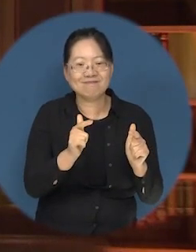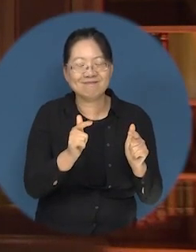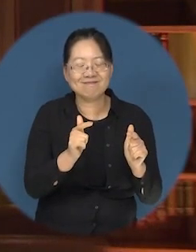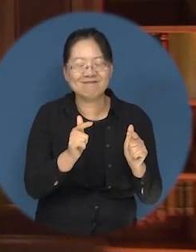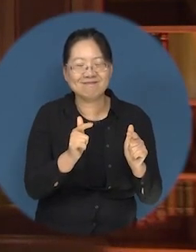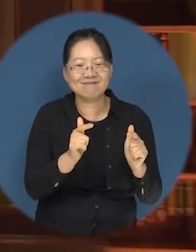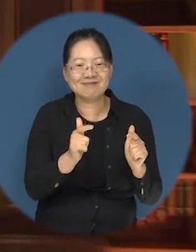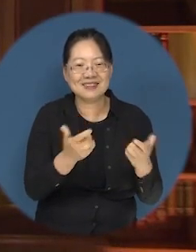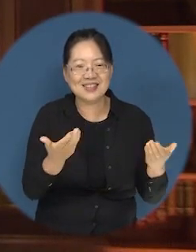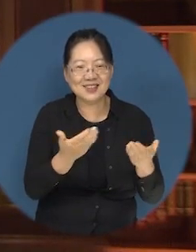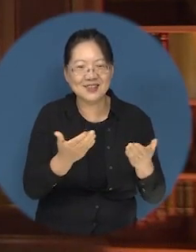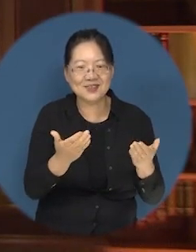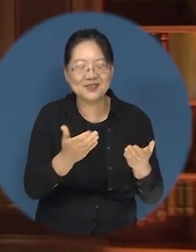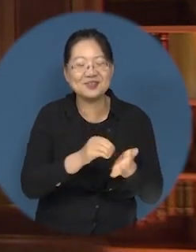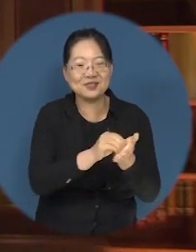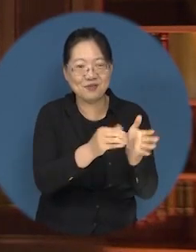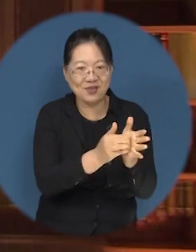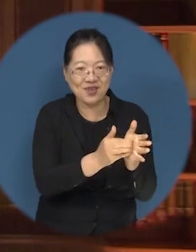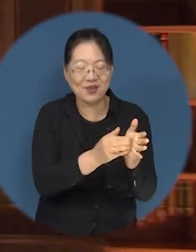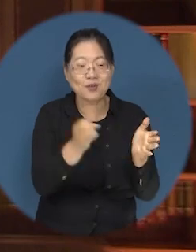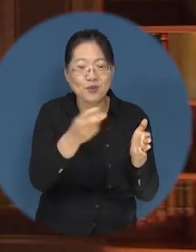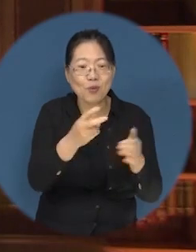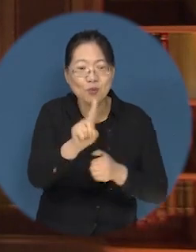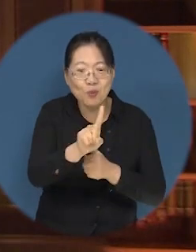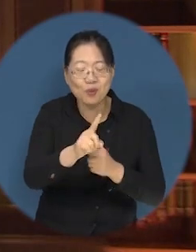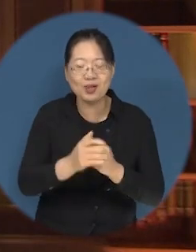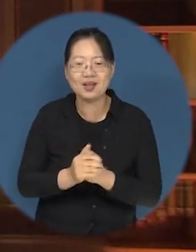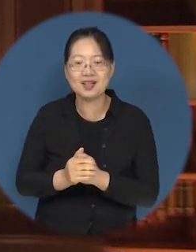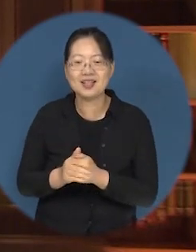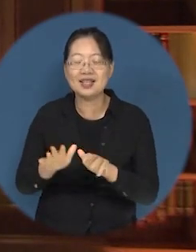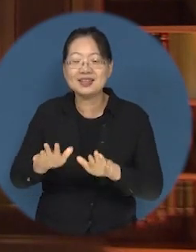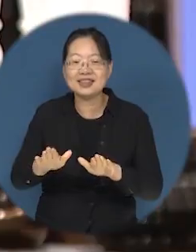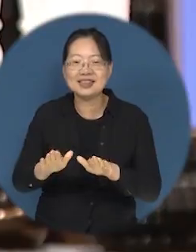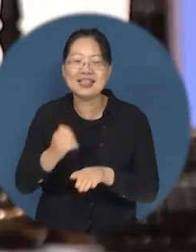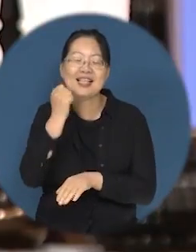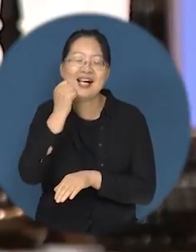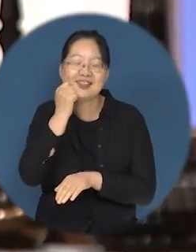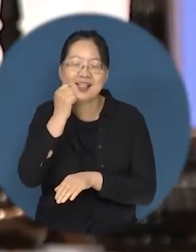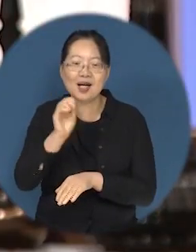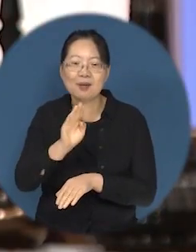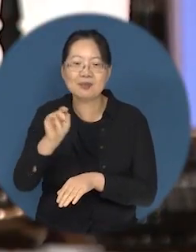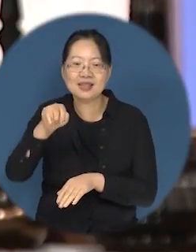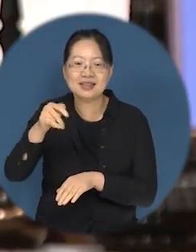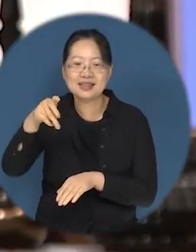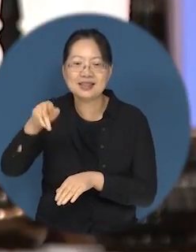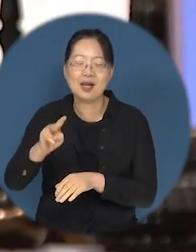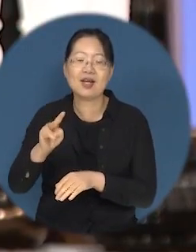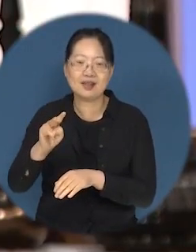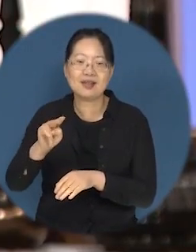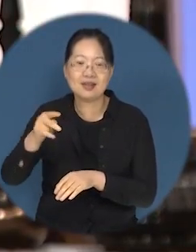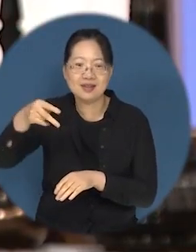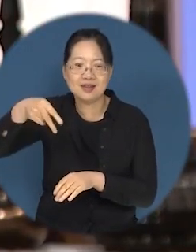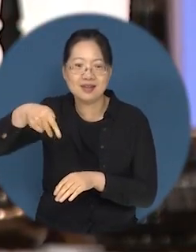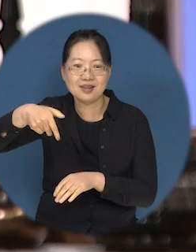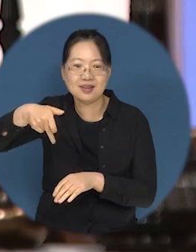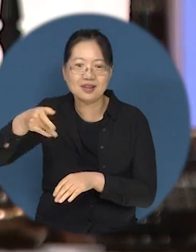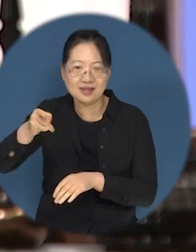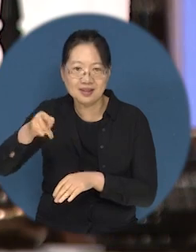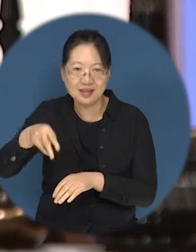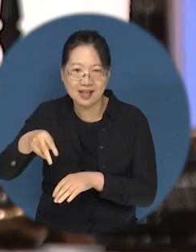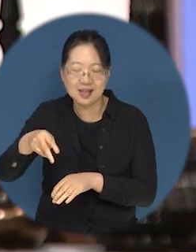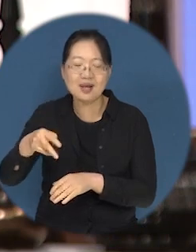네. 또 있습니까? 예. 지금 비스켓을 또 하고 있습니다. 비스켓도 만들어요? 예. 굉장히 많이